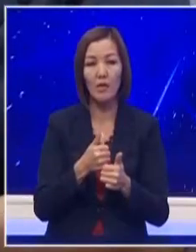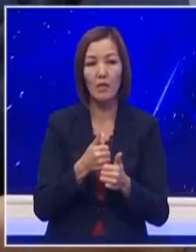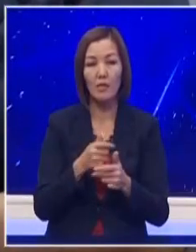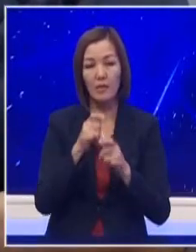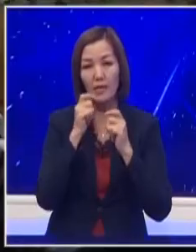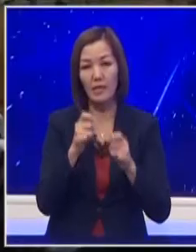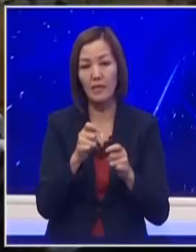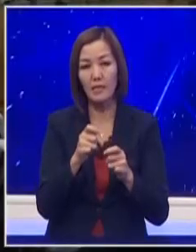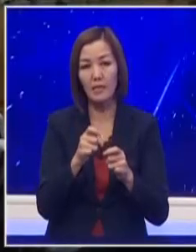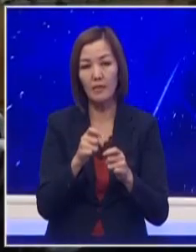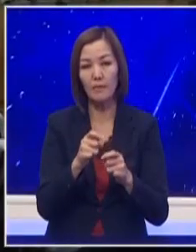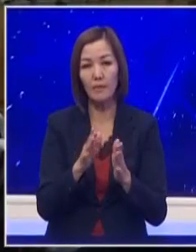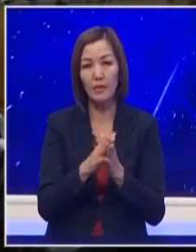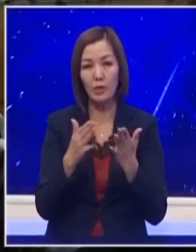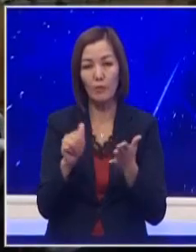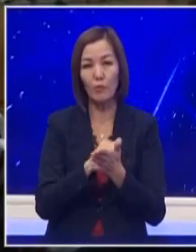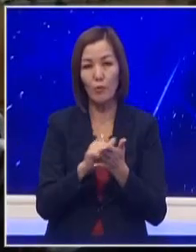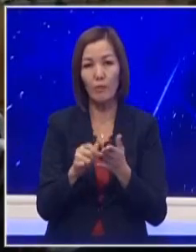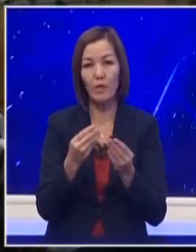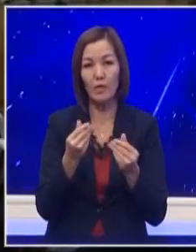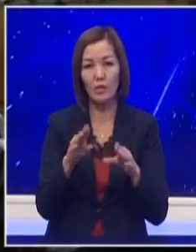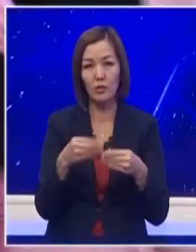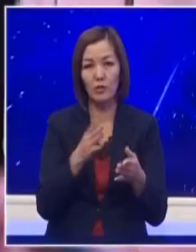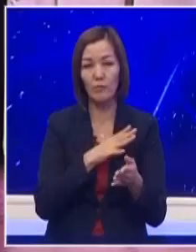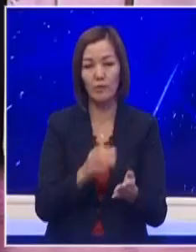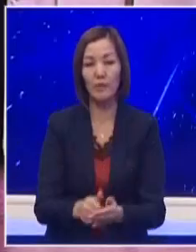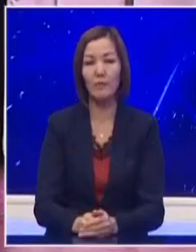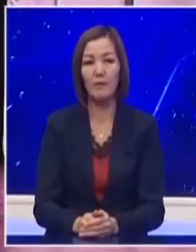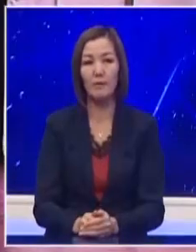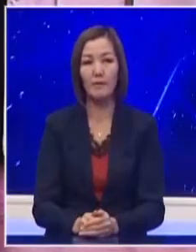наградили специальными дипломами и денежными призами